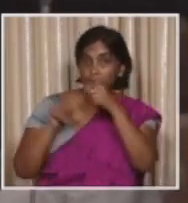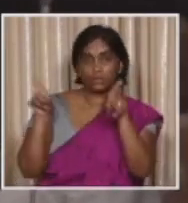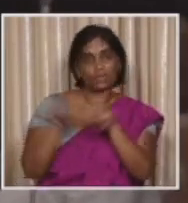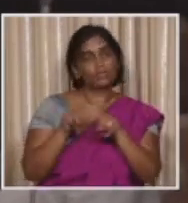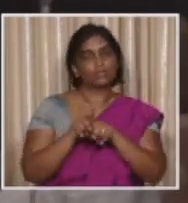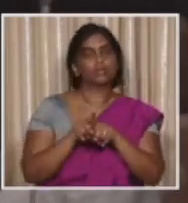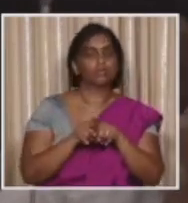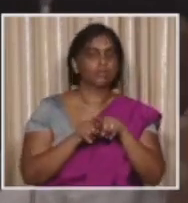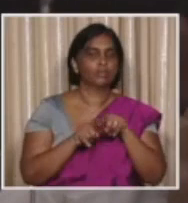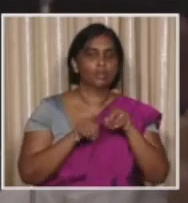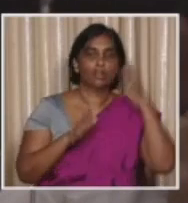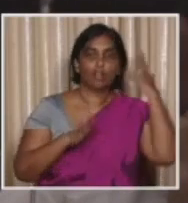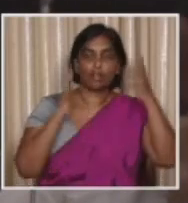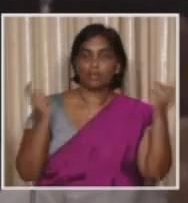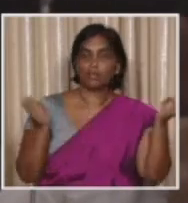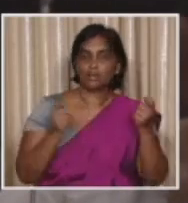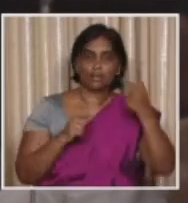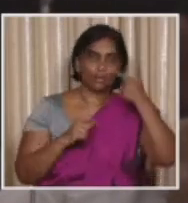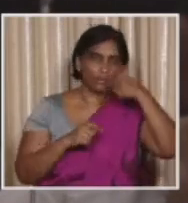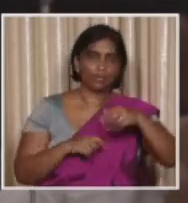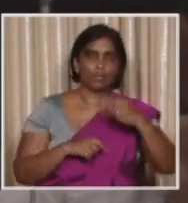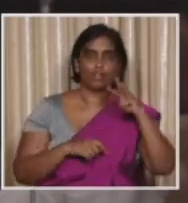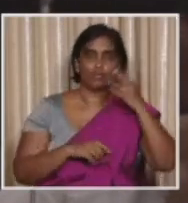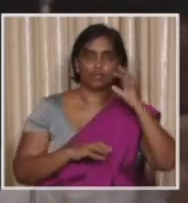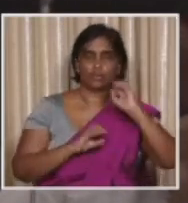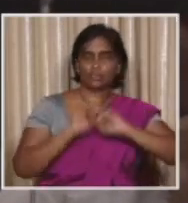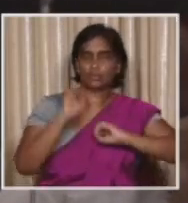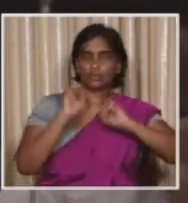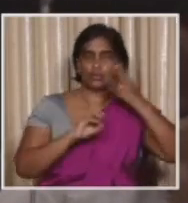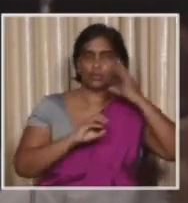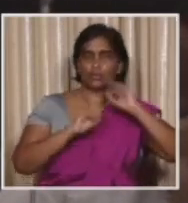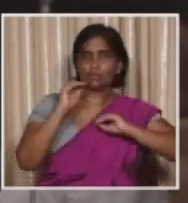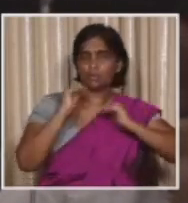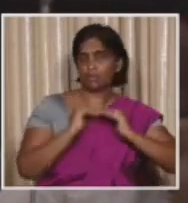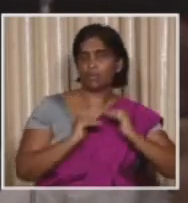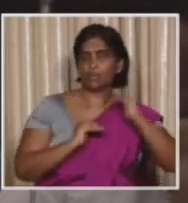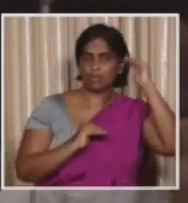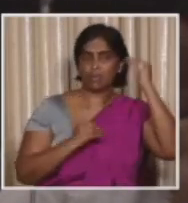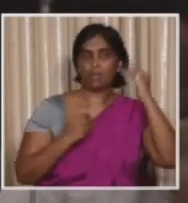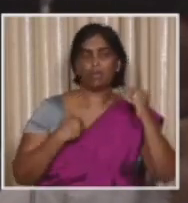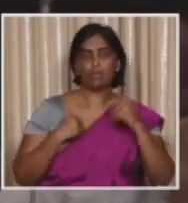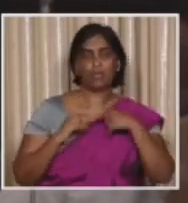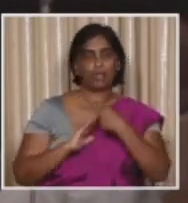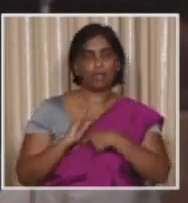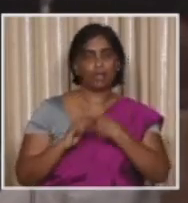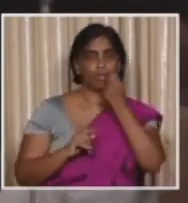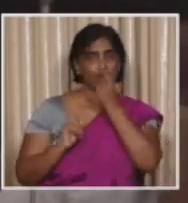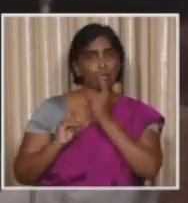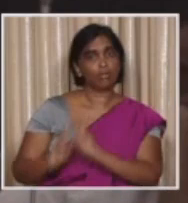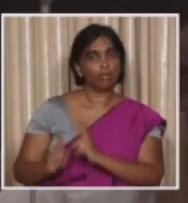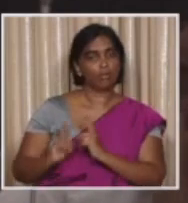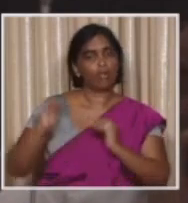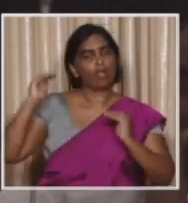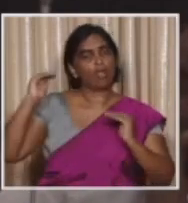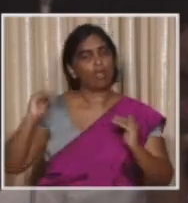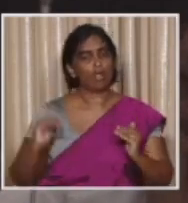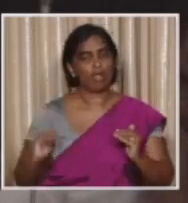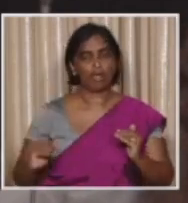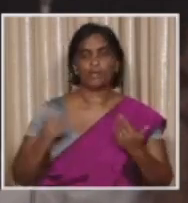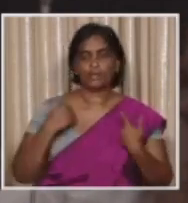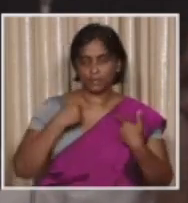එක්ක. දැන් ලෝක වෙළඳපොළේ මිල 300කින් 400කින් ඉහළ නැකට අපි ලංකාවේ මිල තියාගෙන තිබුණ ඉතාමත්ම පහළ